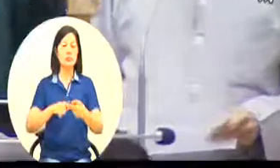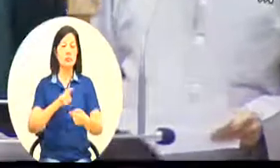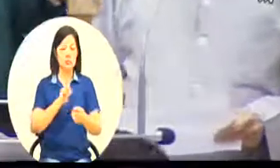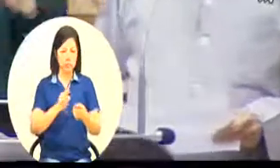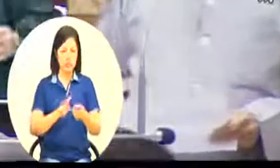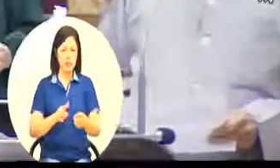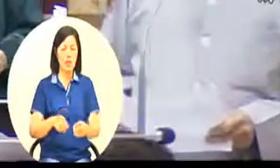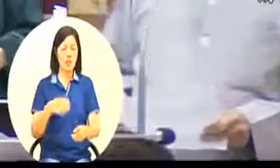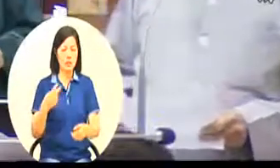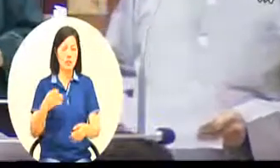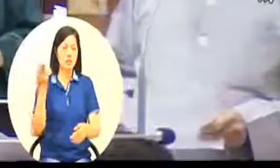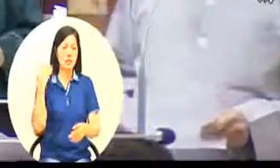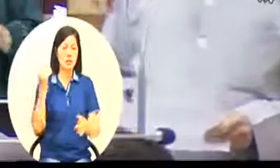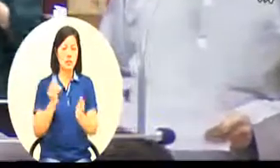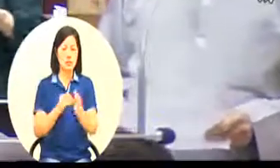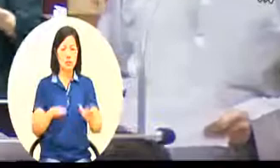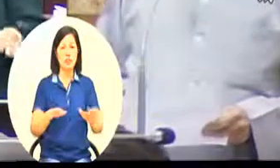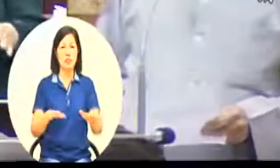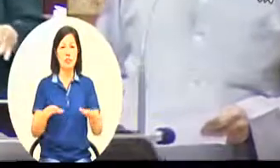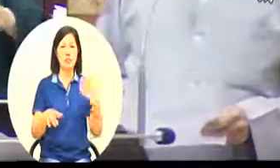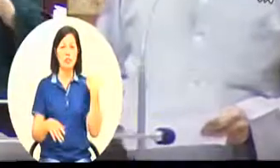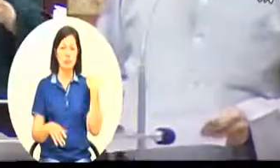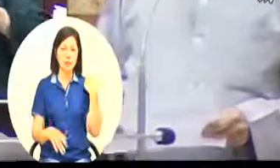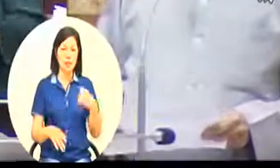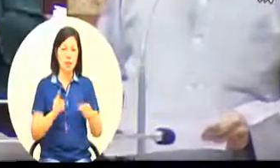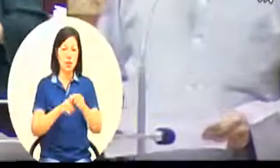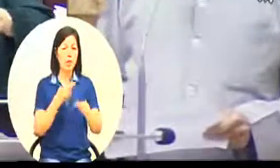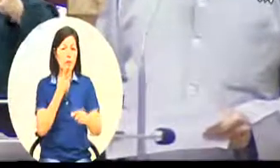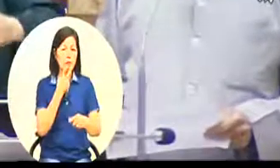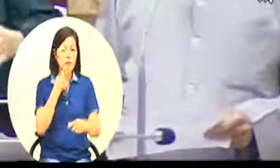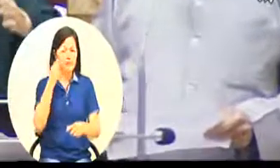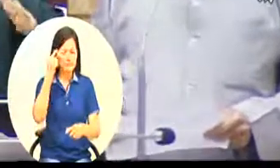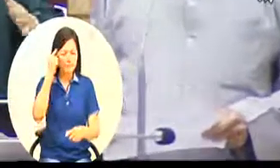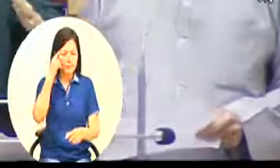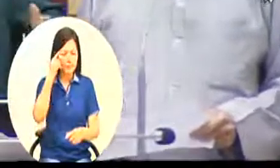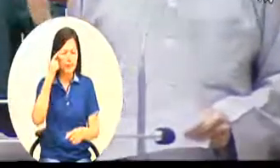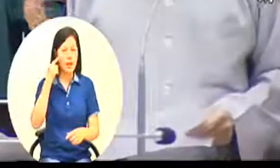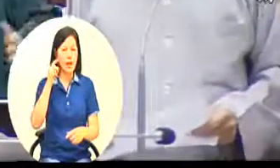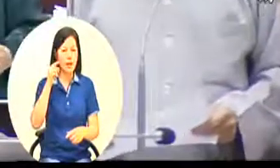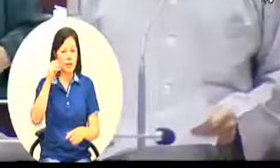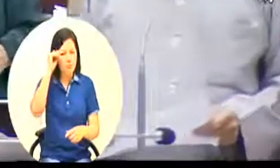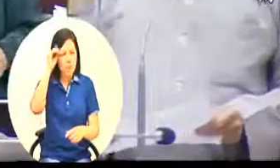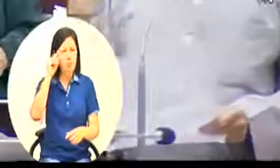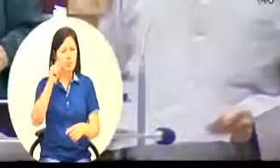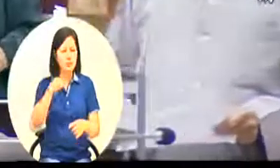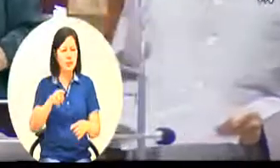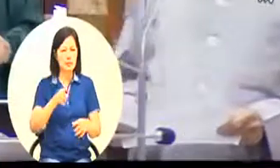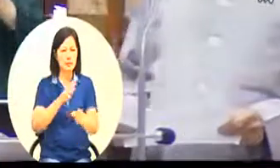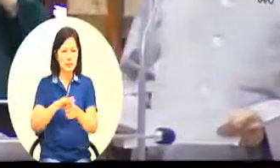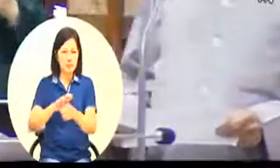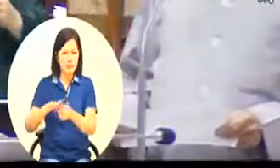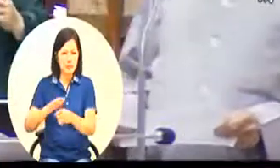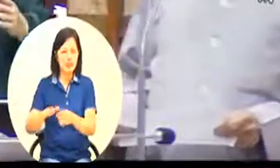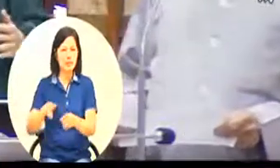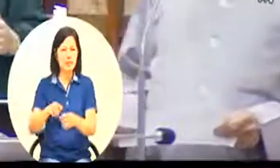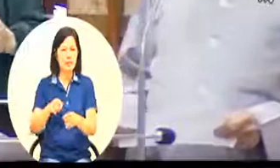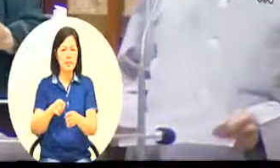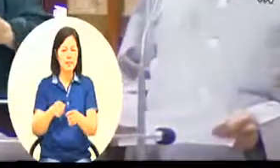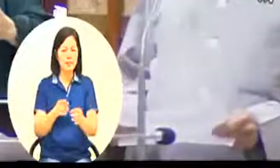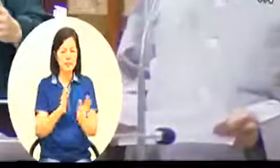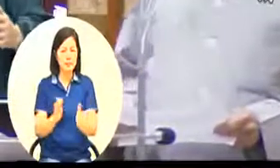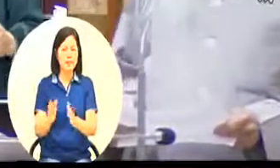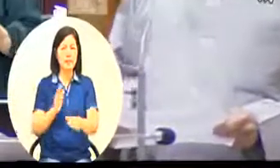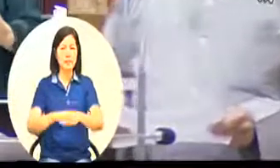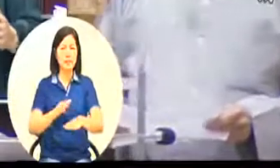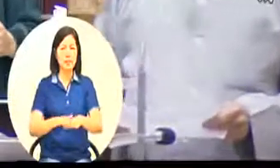甲即摆嘛是同款。啊，我相信中央有这个智慧，该做一个真圆满的处理。啊，我嘛希望陈议